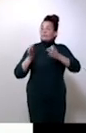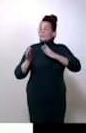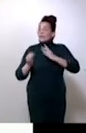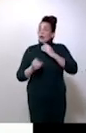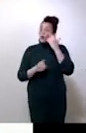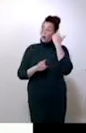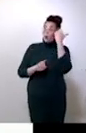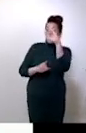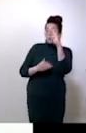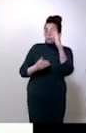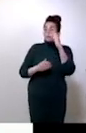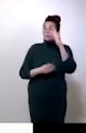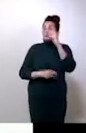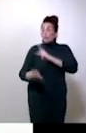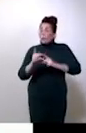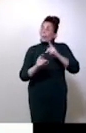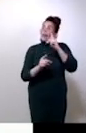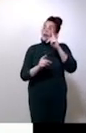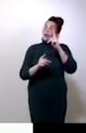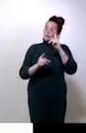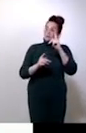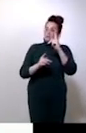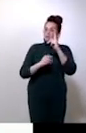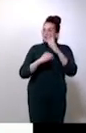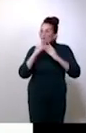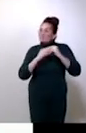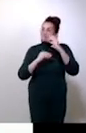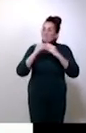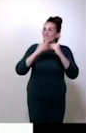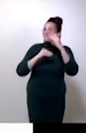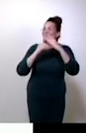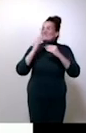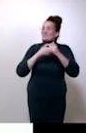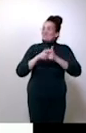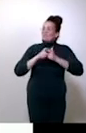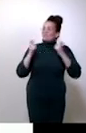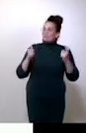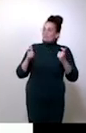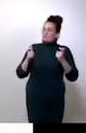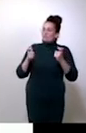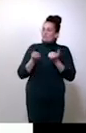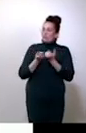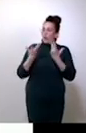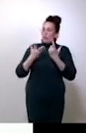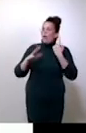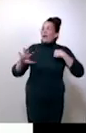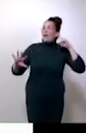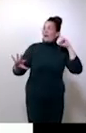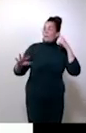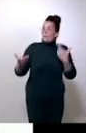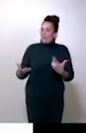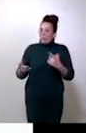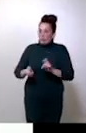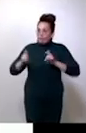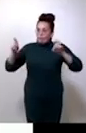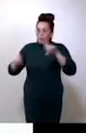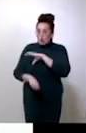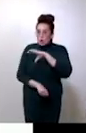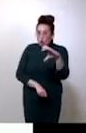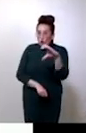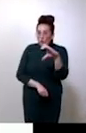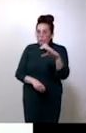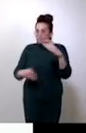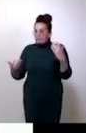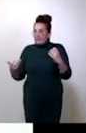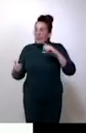50 promoteurs récurrents, qu'on connaissait il y a une quinzaine d'années à peine, jusqu'à aujourd'hui plus d'une centaine. Car en